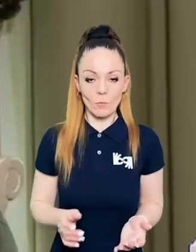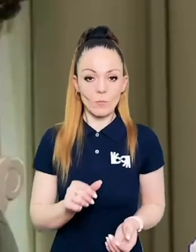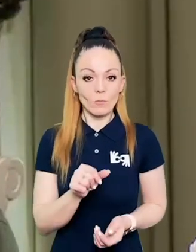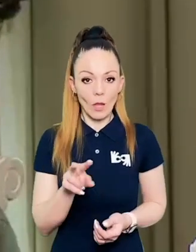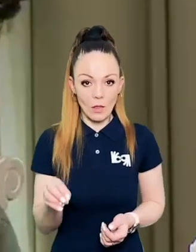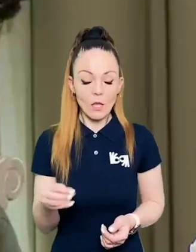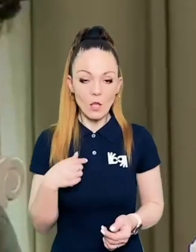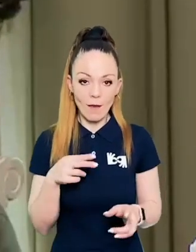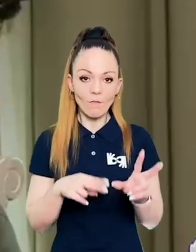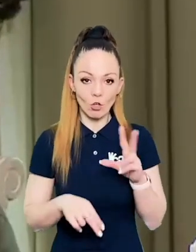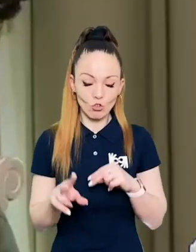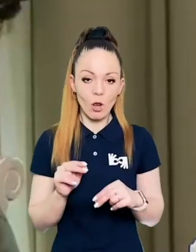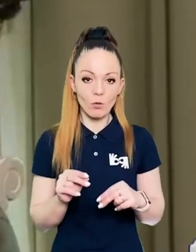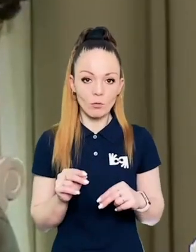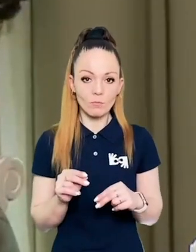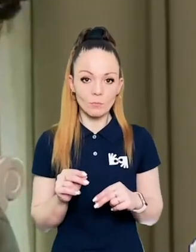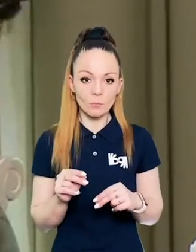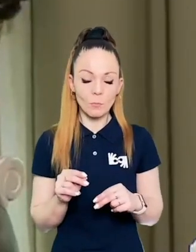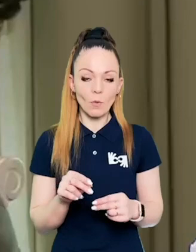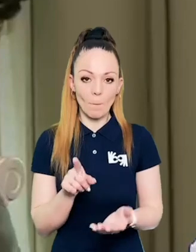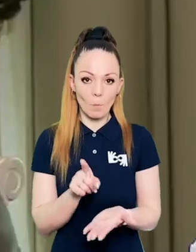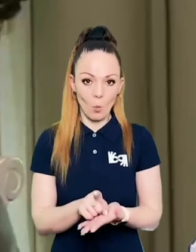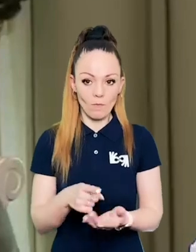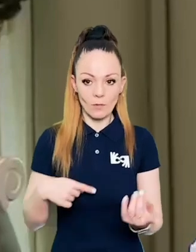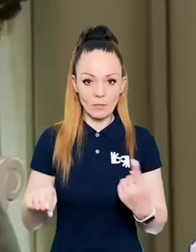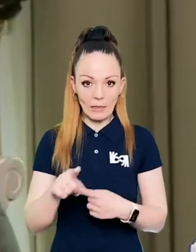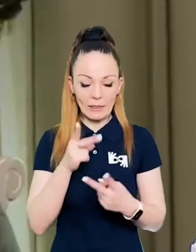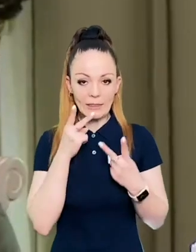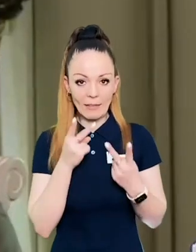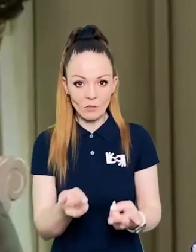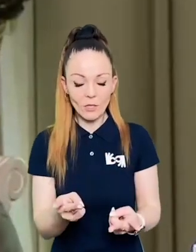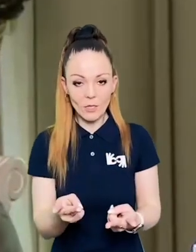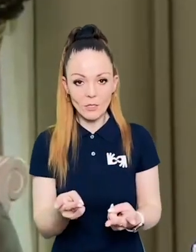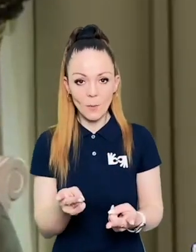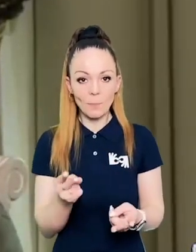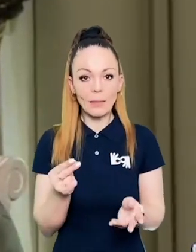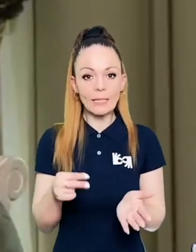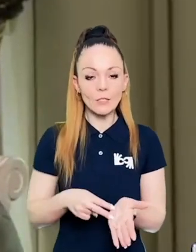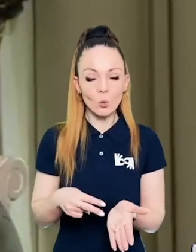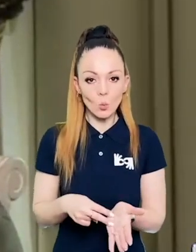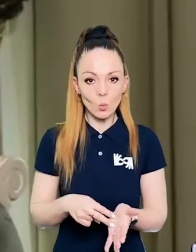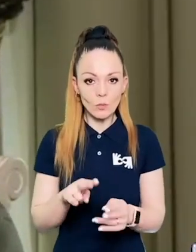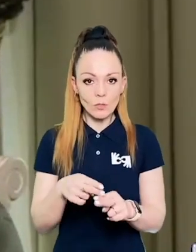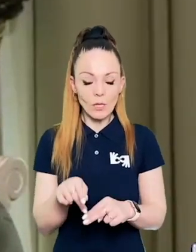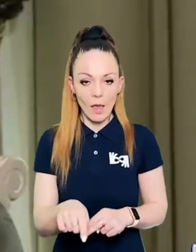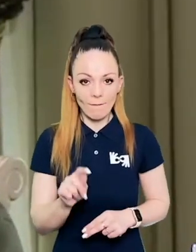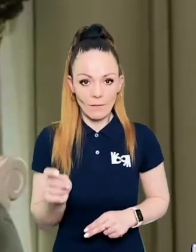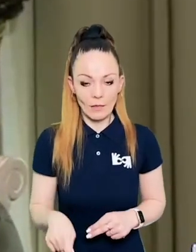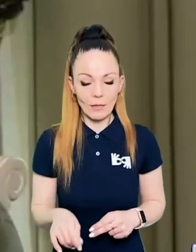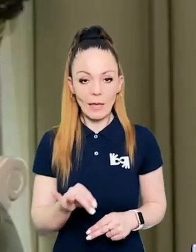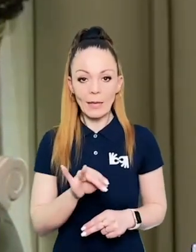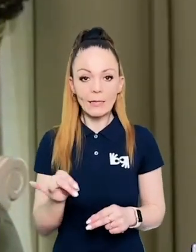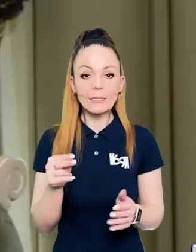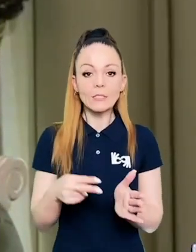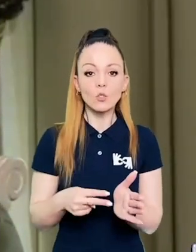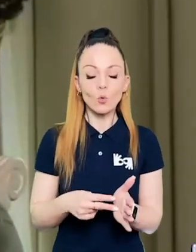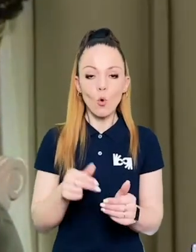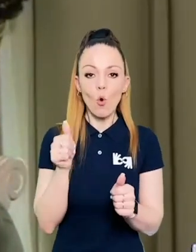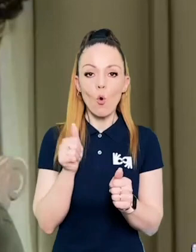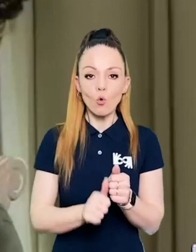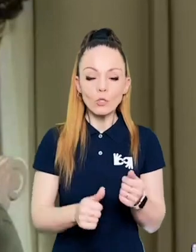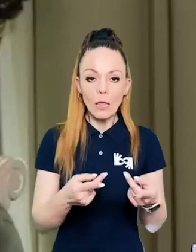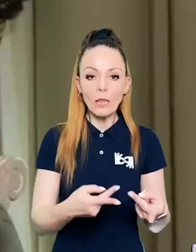Такі. Але я вважаю, ми ж повинні з вами дивитися ціну цієї війни і